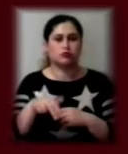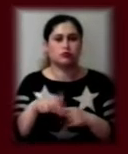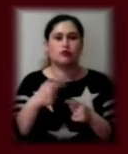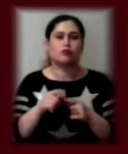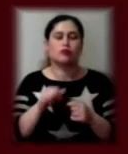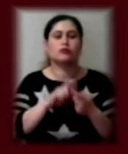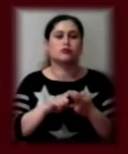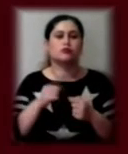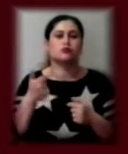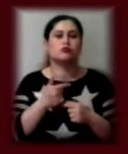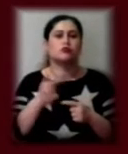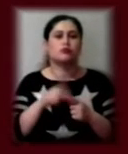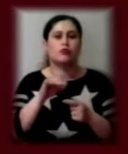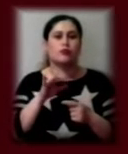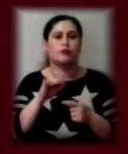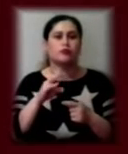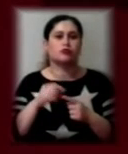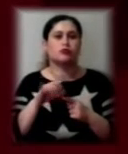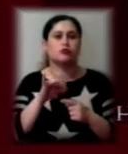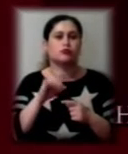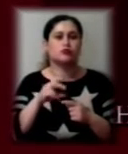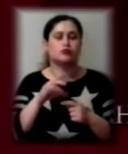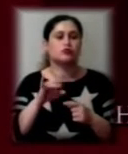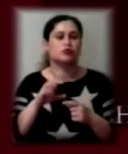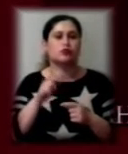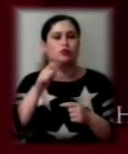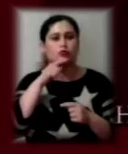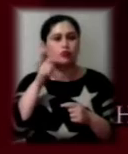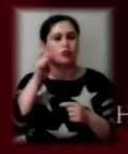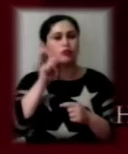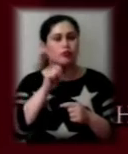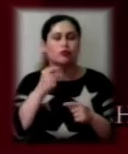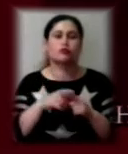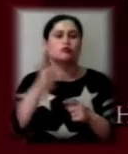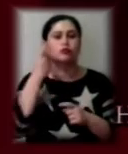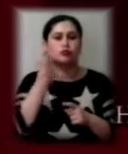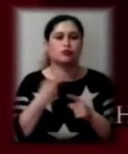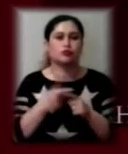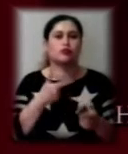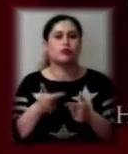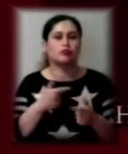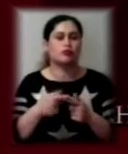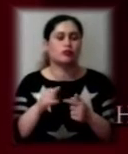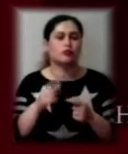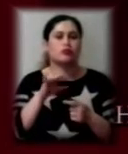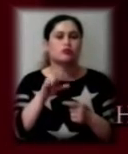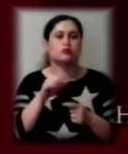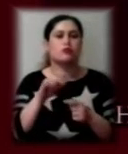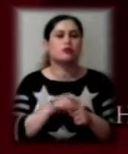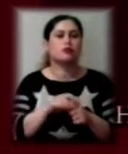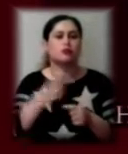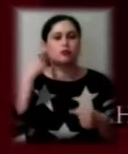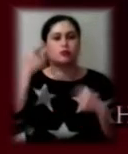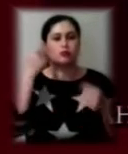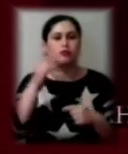громадськістю командування десантно-штурмових військ Збройних сил України повідомила, що готується низка матеріалів інформаційно-психологічного